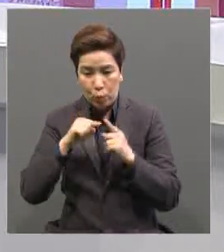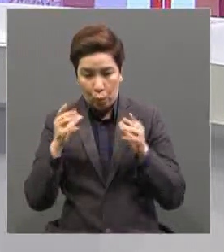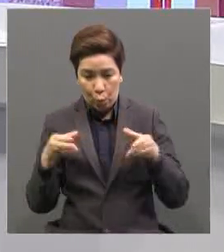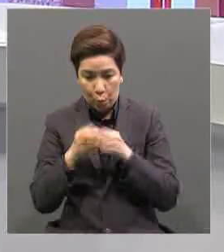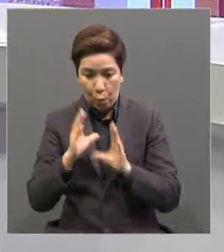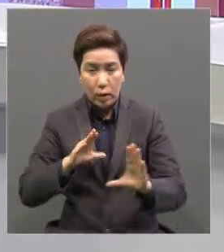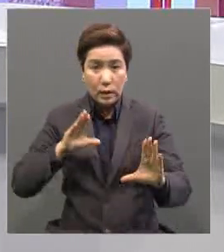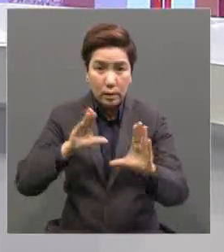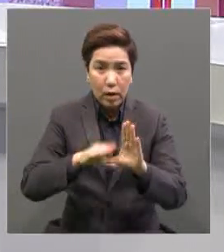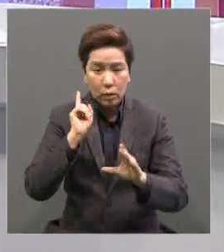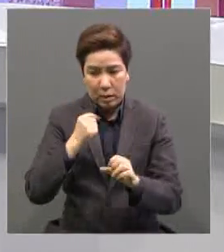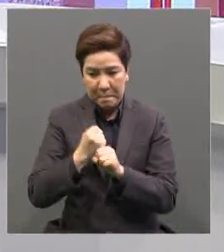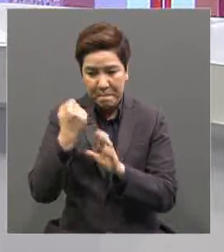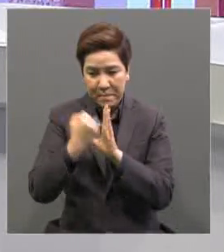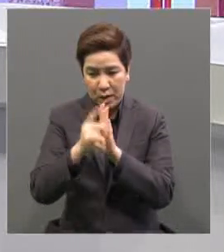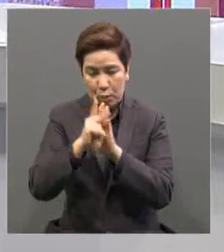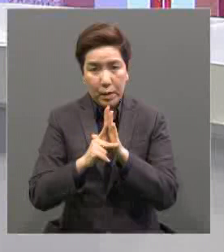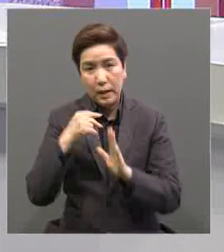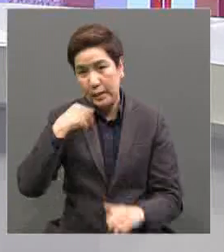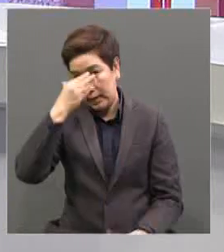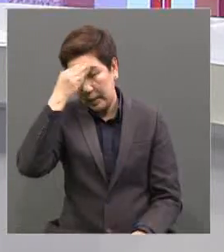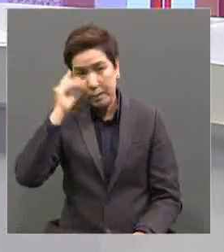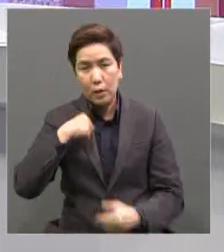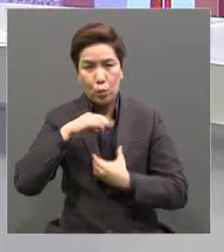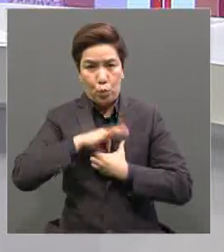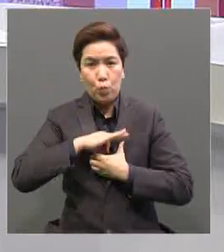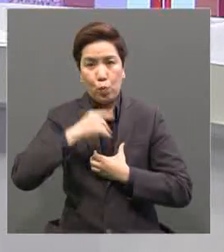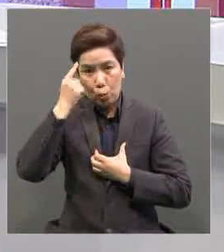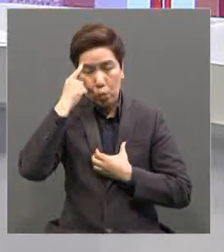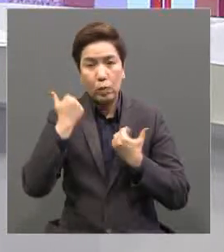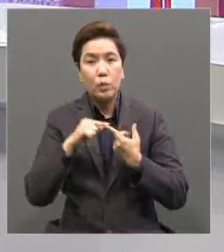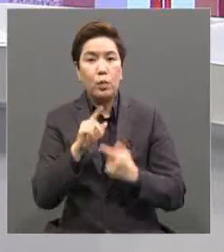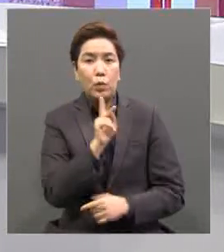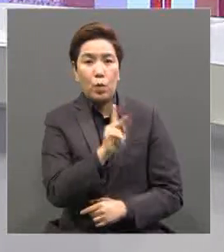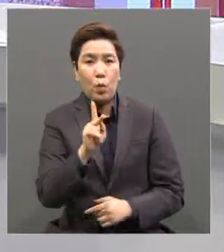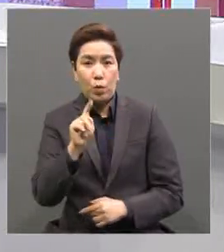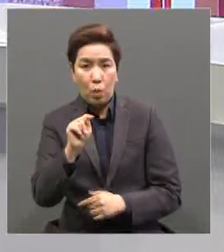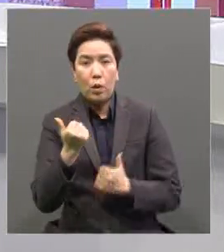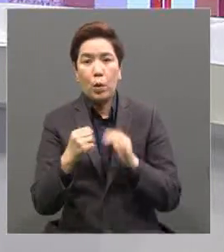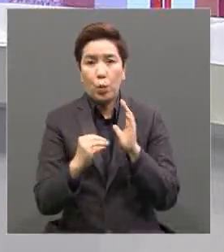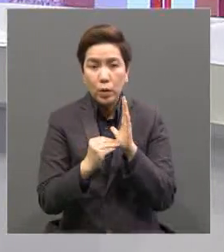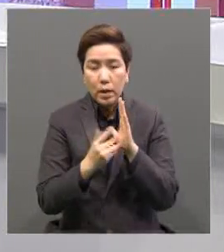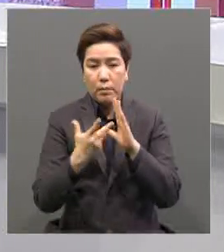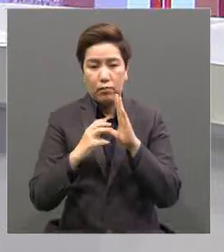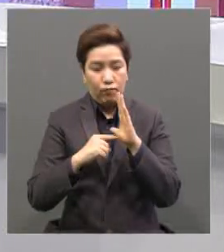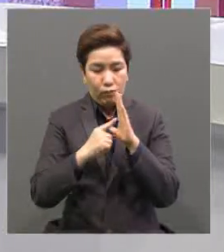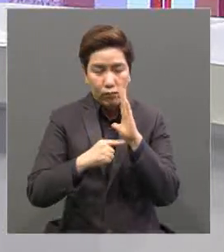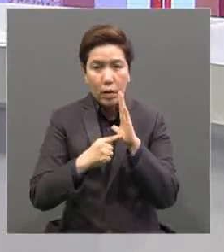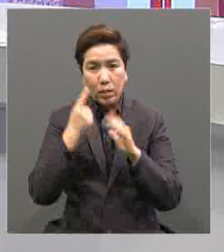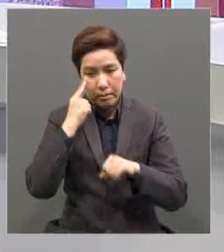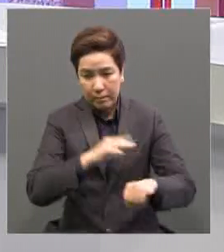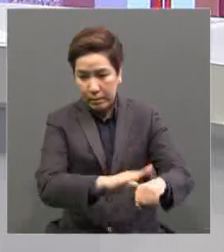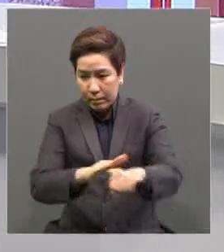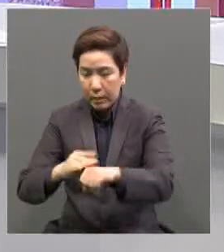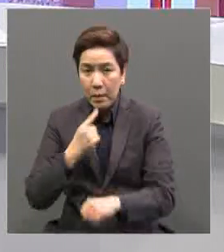มัครก็คือการทำผิดกฎหมายเลือกตั้งเราจะเห็นนะคะว่าก่อนหน้านี้กกต.กทม.หรือว่าส่วนกลางเองก็มีการเน้นย้ำในบรรดาผู้สมั